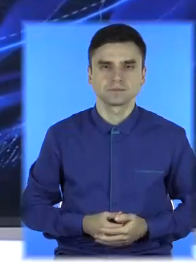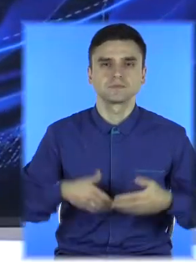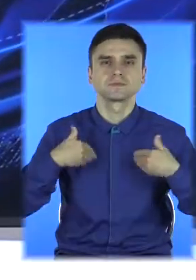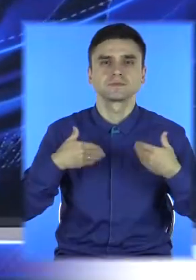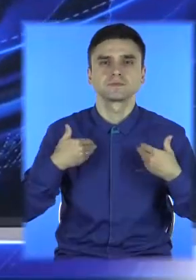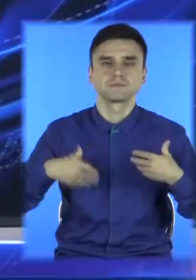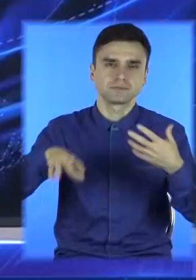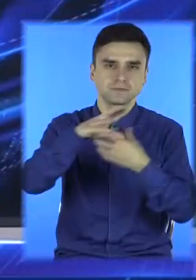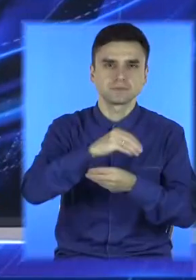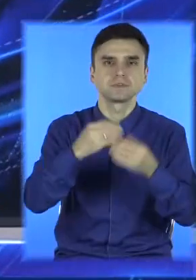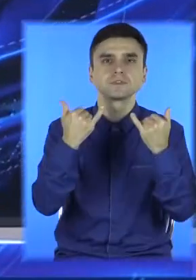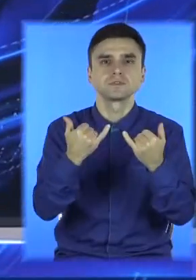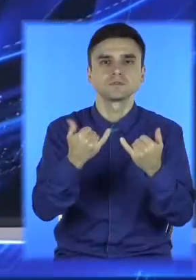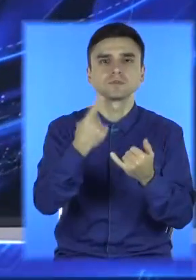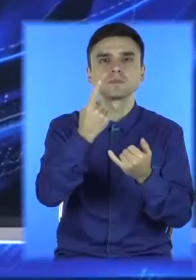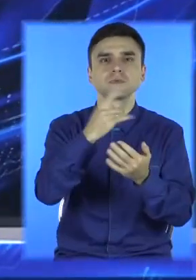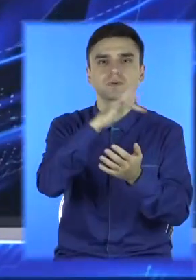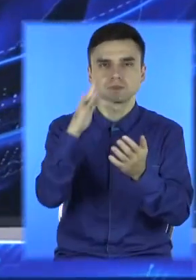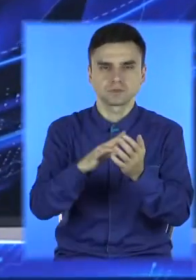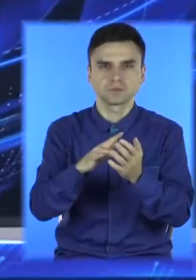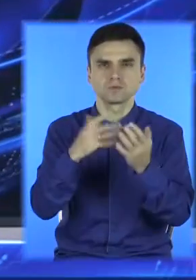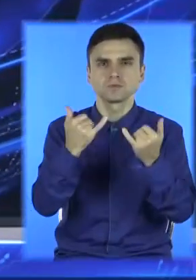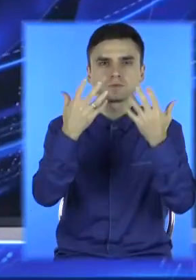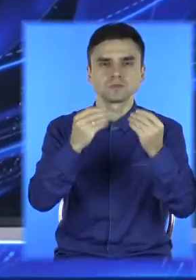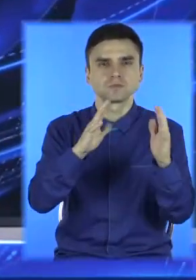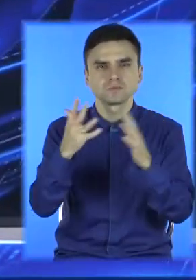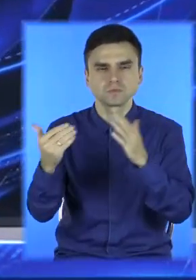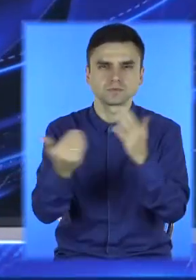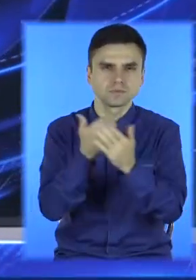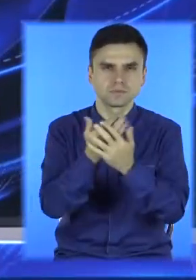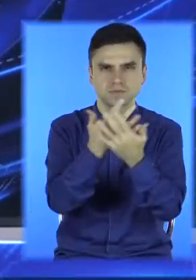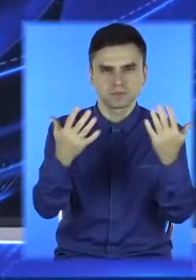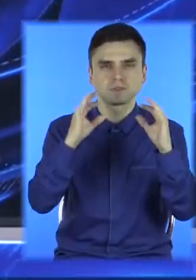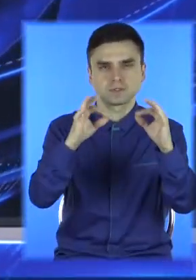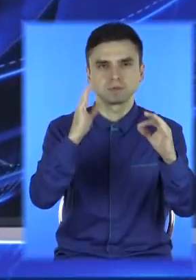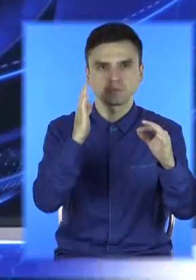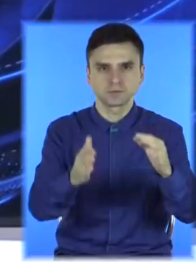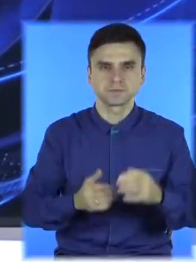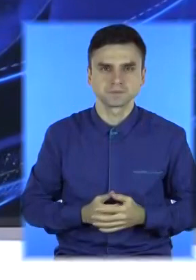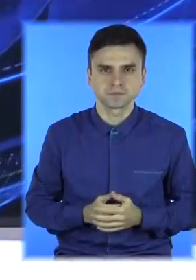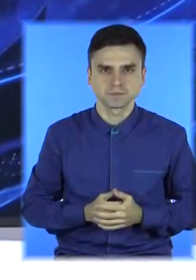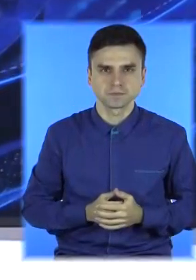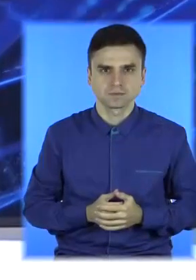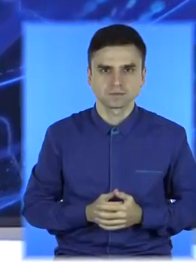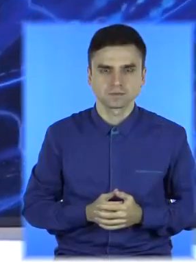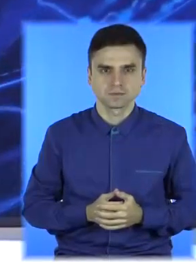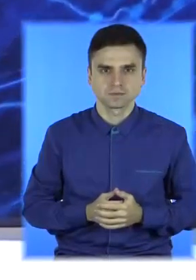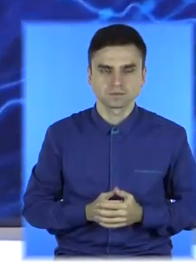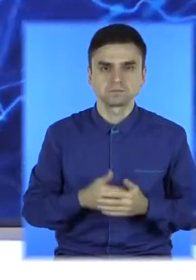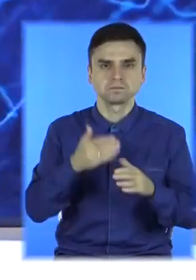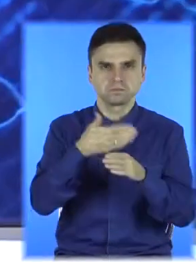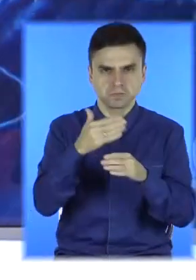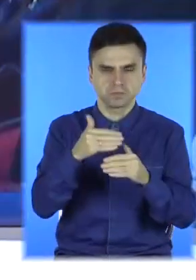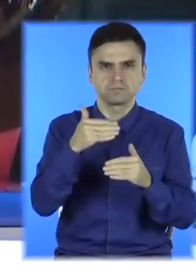Моє вітання усім, хто долучився до ефіру першого міського. Просто зараз розповімо про найголовніше. У студії працює Іван Дичак. Ще один крок